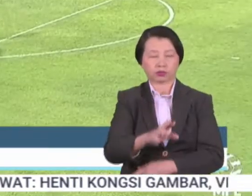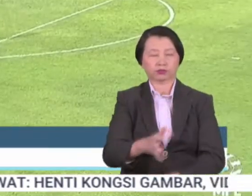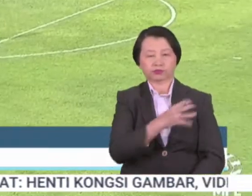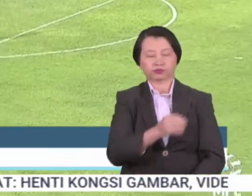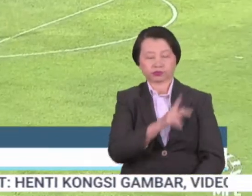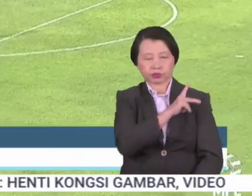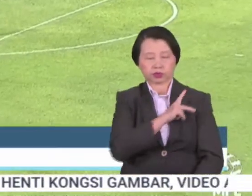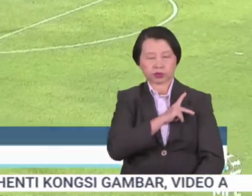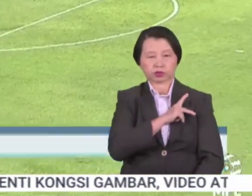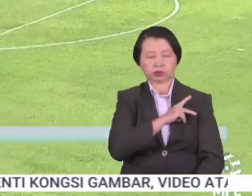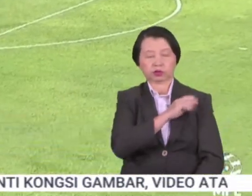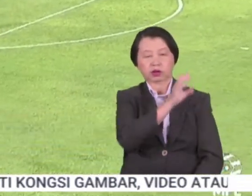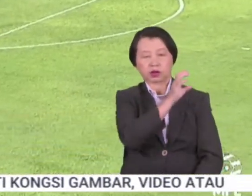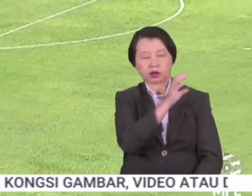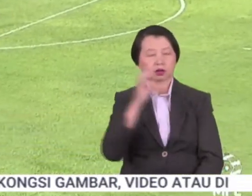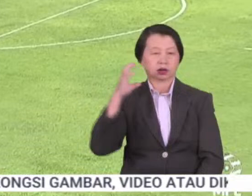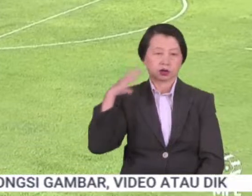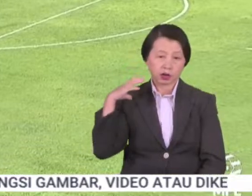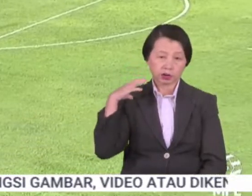jhak